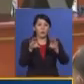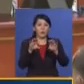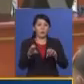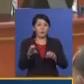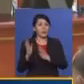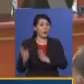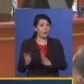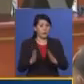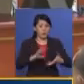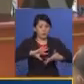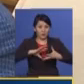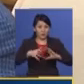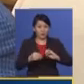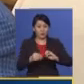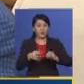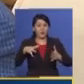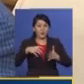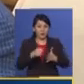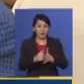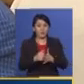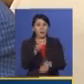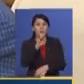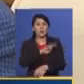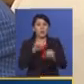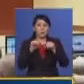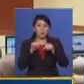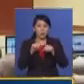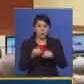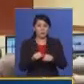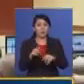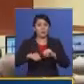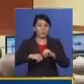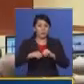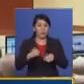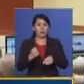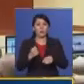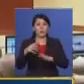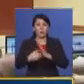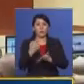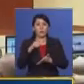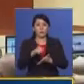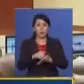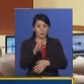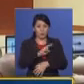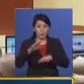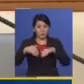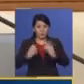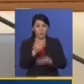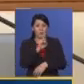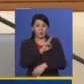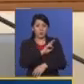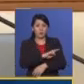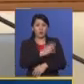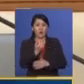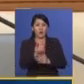бойынша реттелмеген. Нәтижесінде жалдамалы қызметкерлердің құқықтары өрескел бұзылып жатыр. Ал жаңа құжатта жұмыс беруші